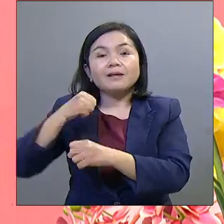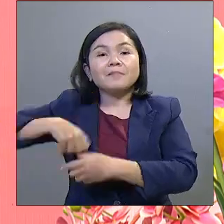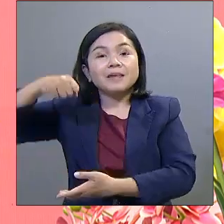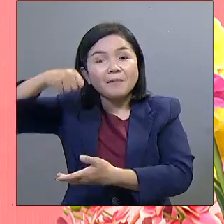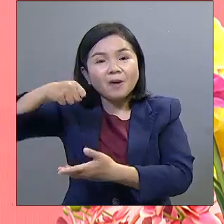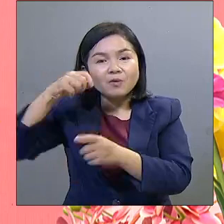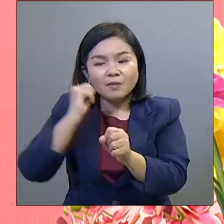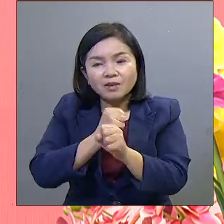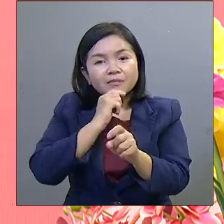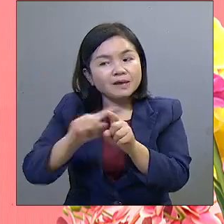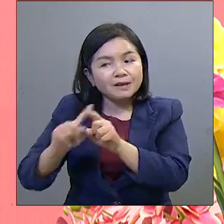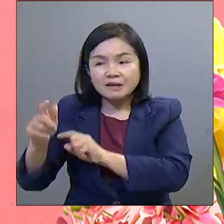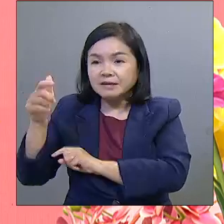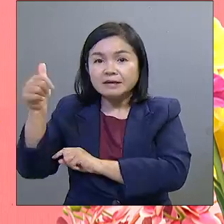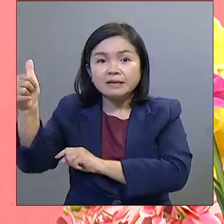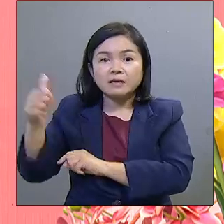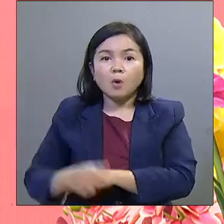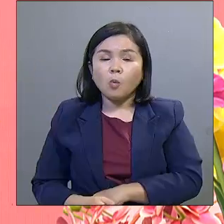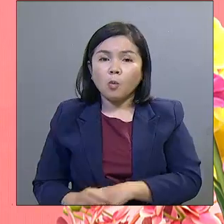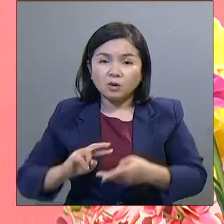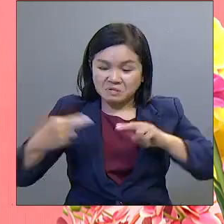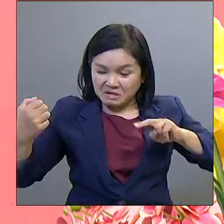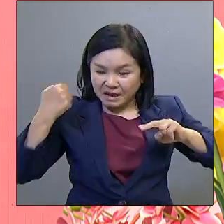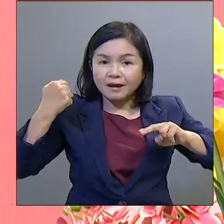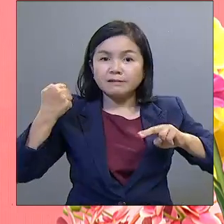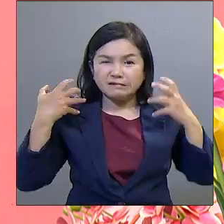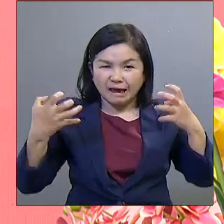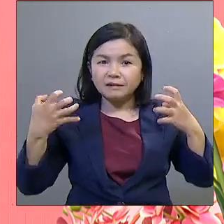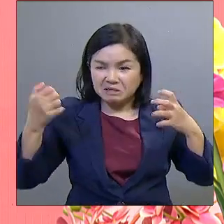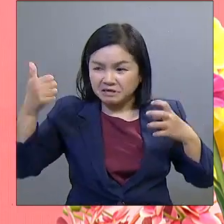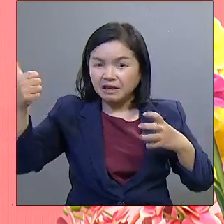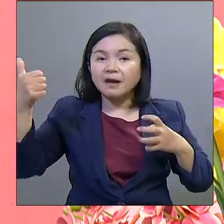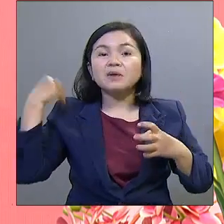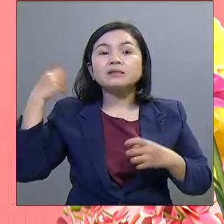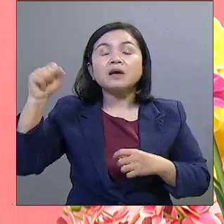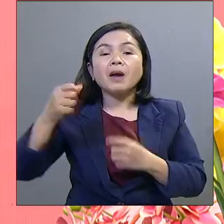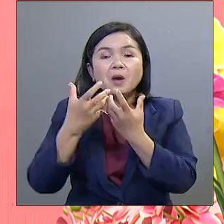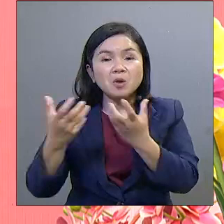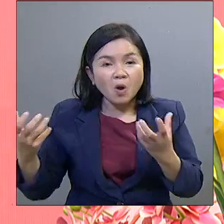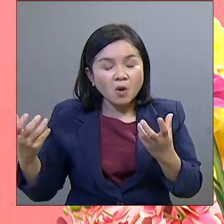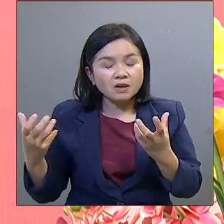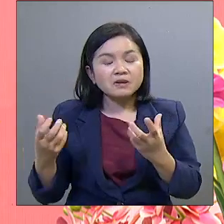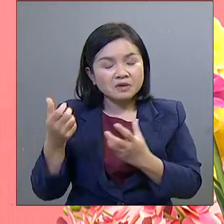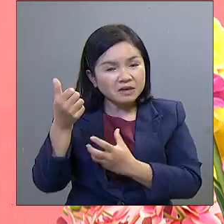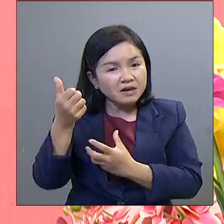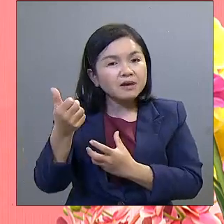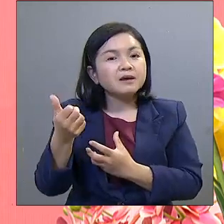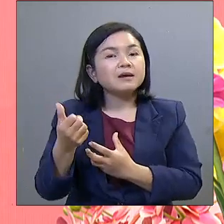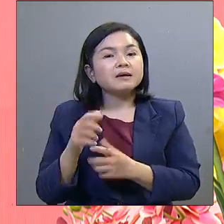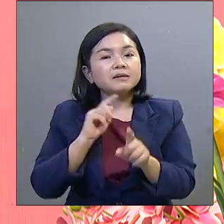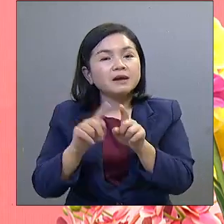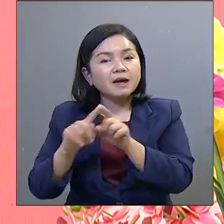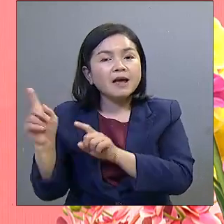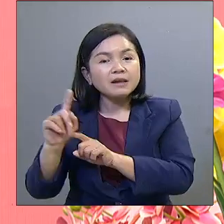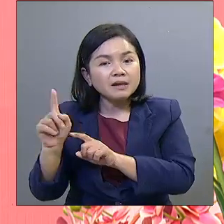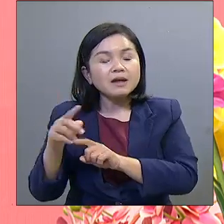ยก็ถือว่าเป็นอีกหนึ่งสิ่งที่ดีนะแล้วผมว่ามันทนนะอวนนี่คือมันเหนียวมาก ใช่ ไหมฮะได้ของใช้ที่แบบไอเดียดี2ครับหลักๆที่ได้ก็คือ